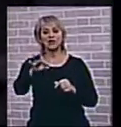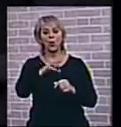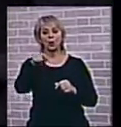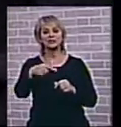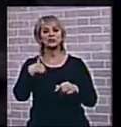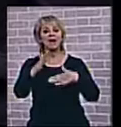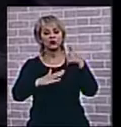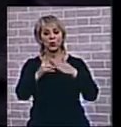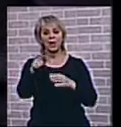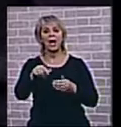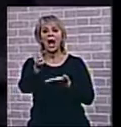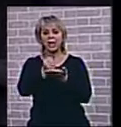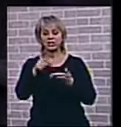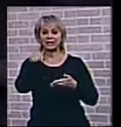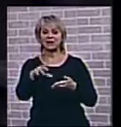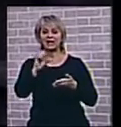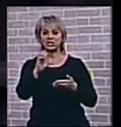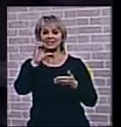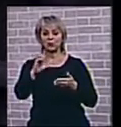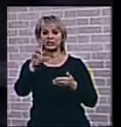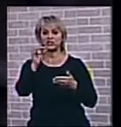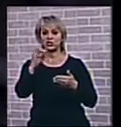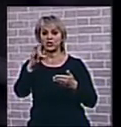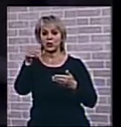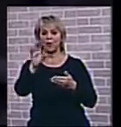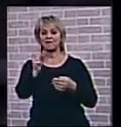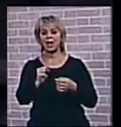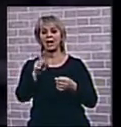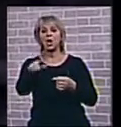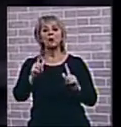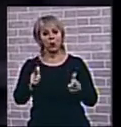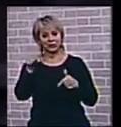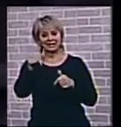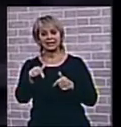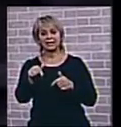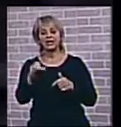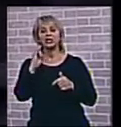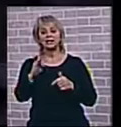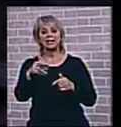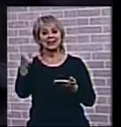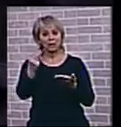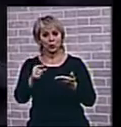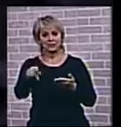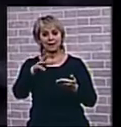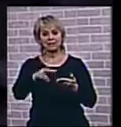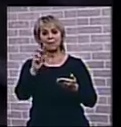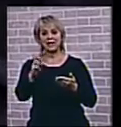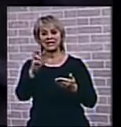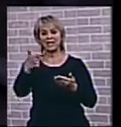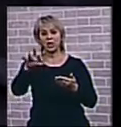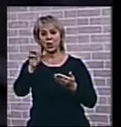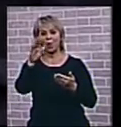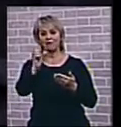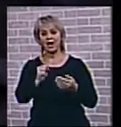У меня в руках архив Андрея Семеновича Чиненова, подлинники, и наброски Митрофана Борисовича